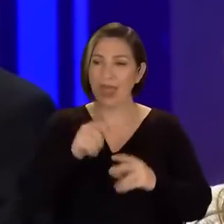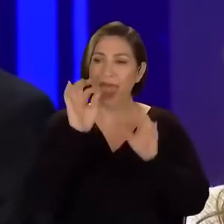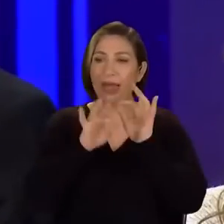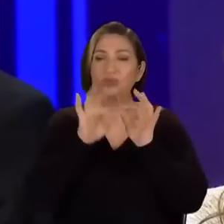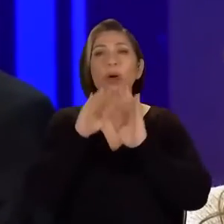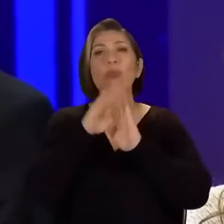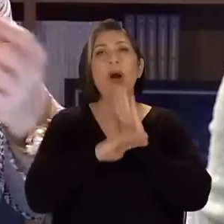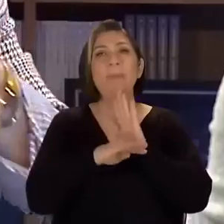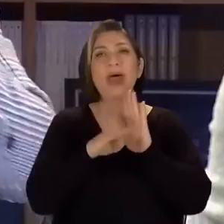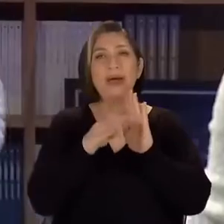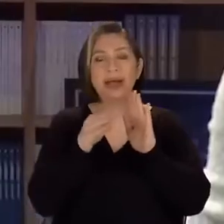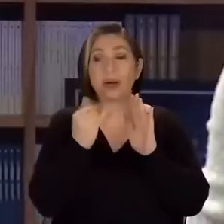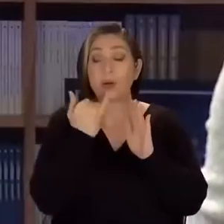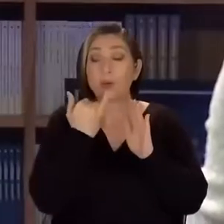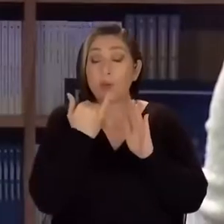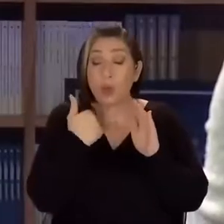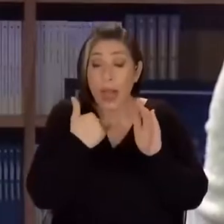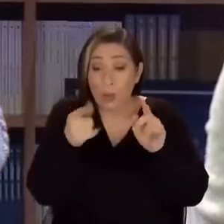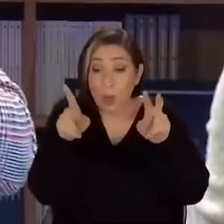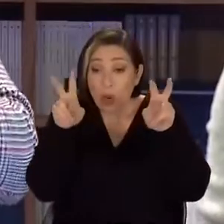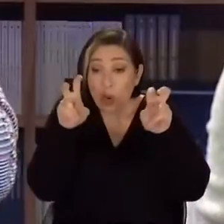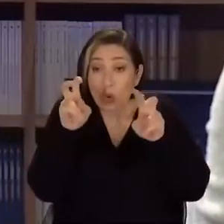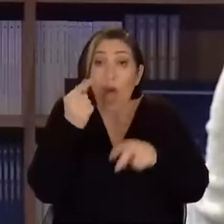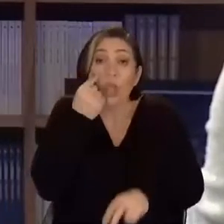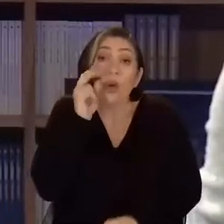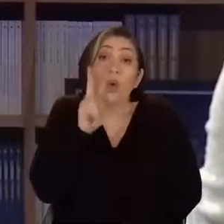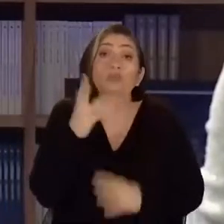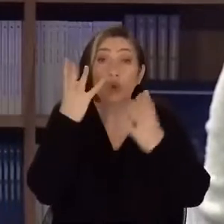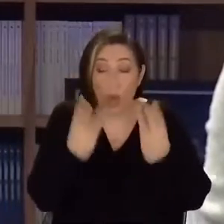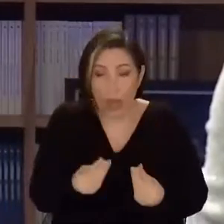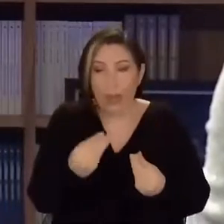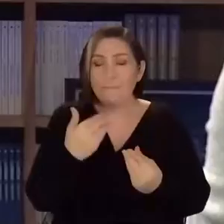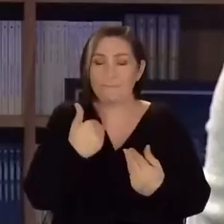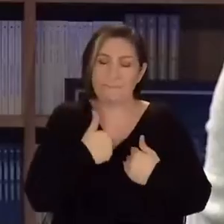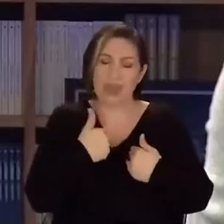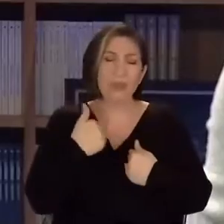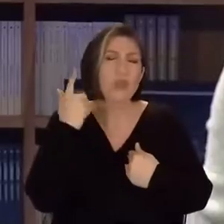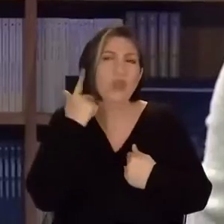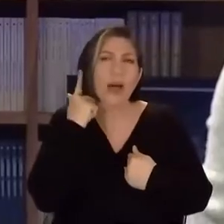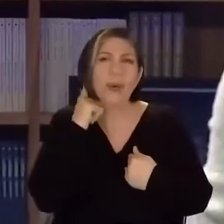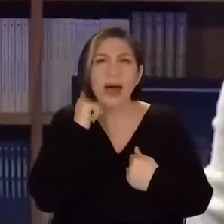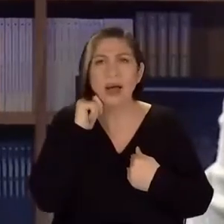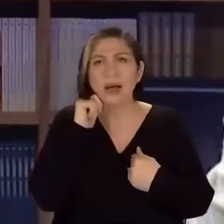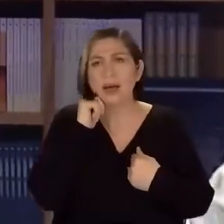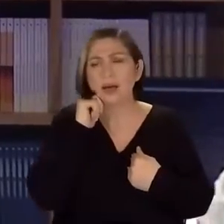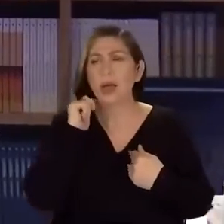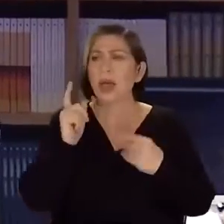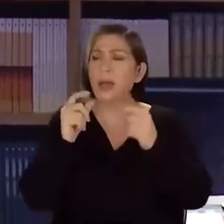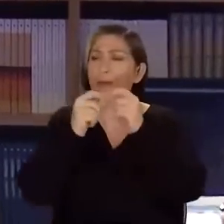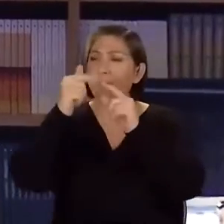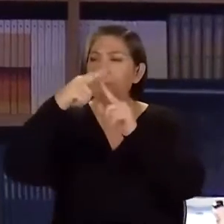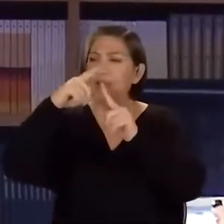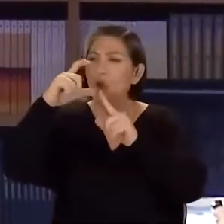ekonomi programları yoluyla konunun tanığı olan bir insan olarak benim kulağıma Bitcoin daha çok